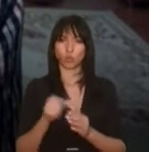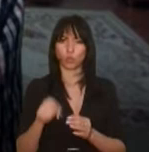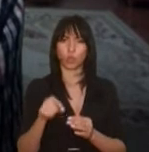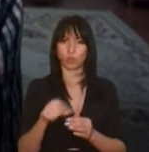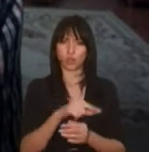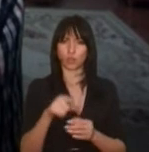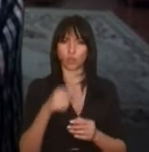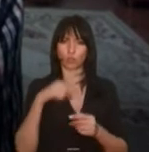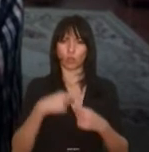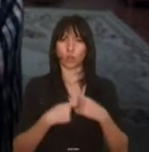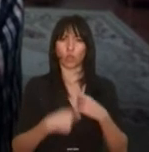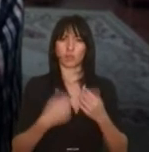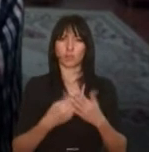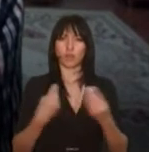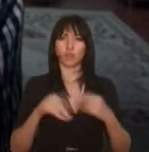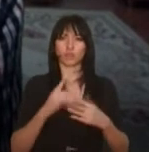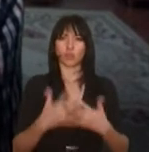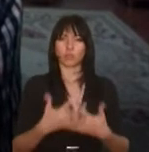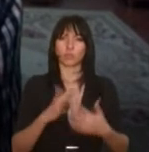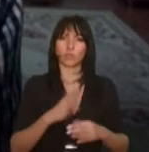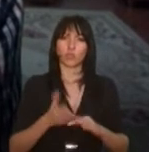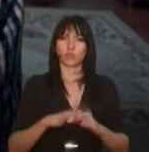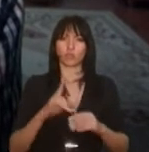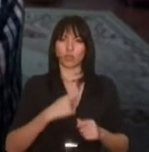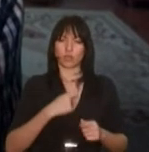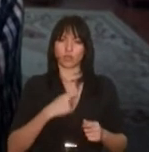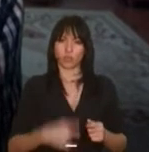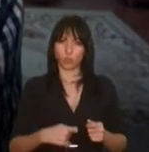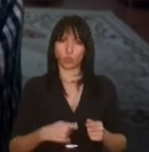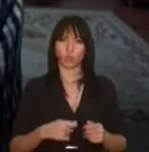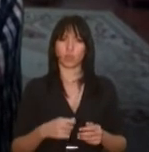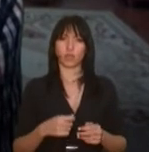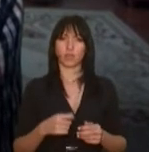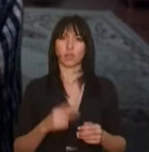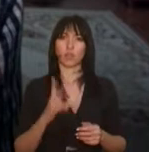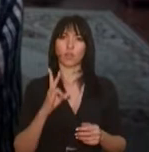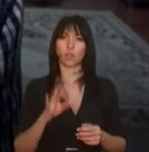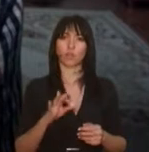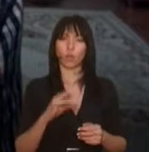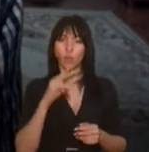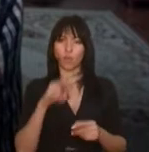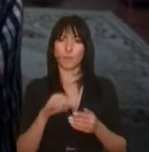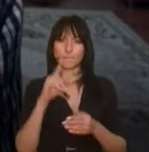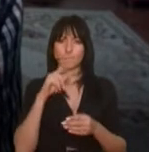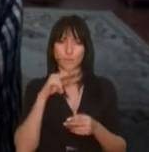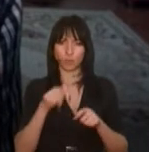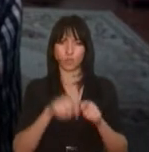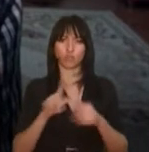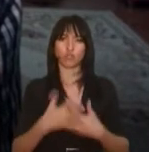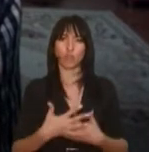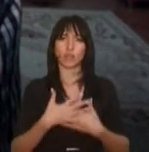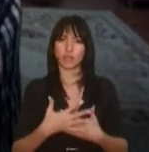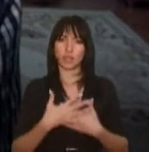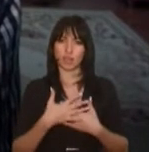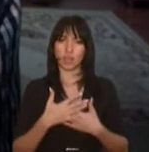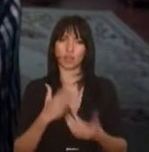розтягнути одежу, щоб була змога дихати. Ну, переконатися, що дихання відсутнє, це